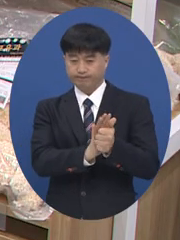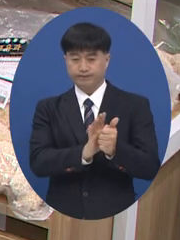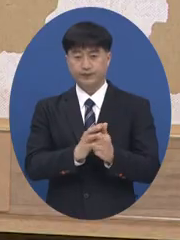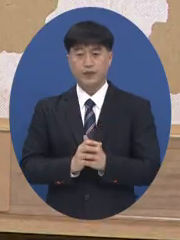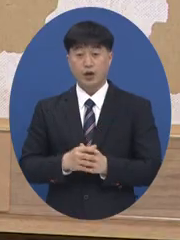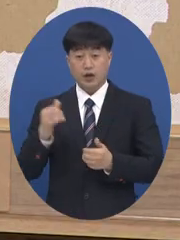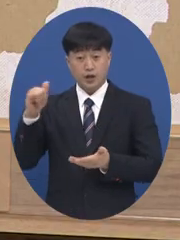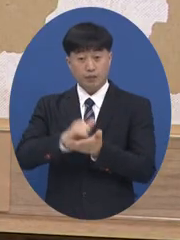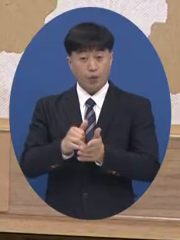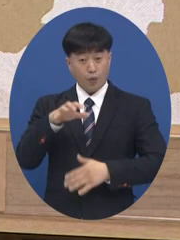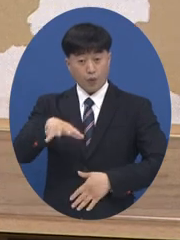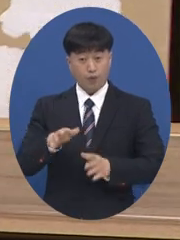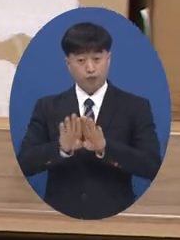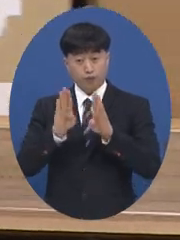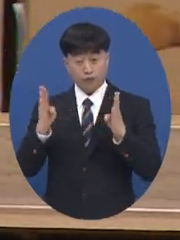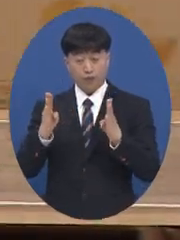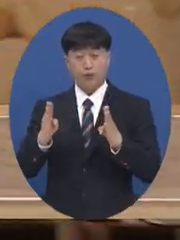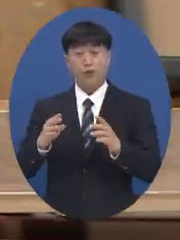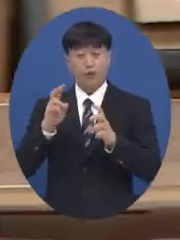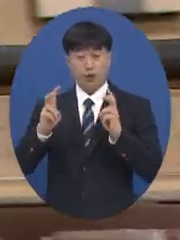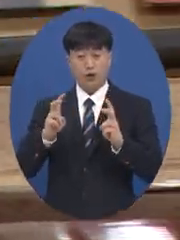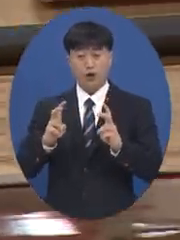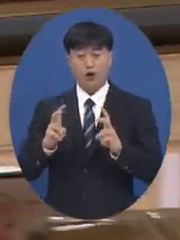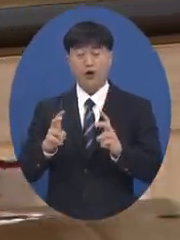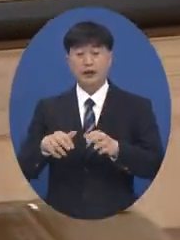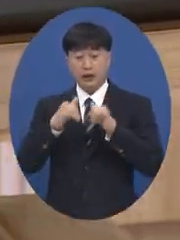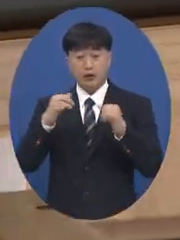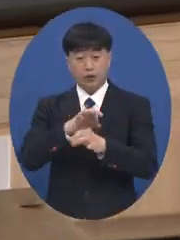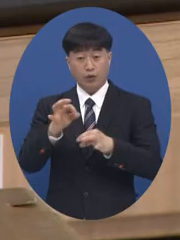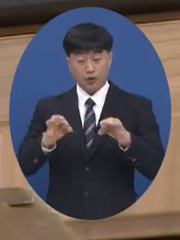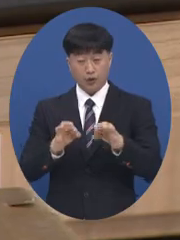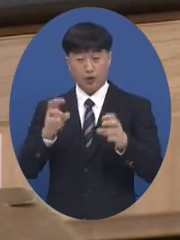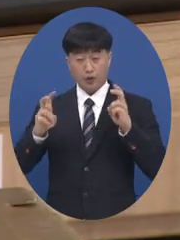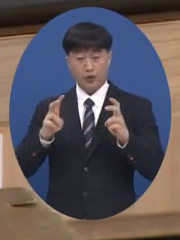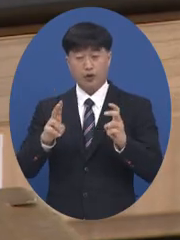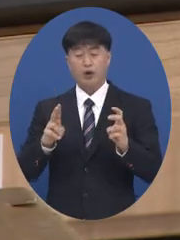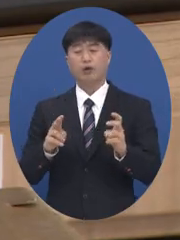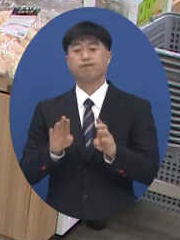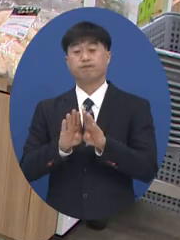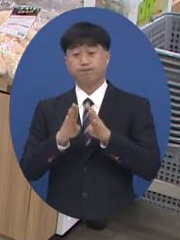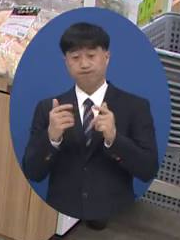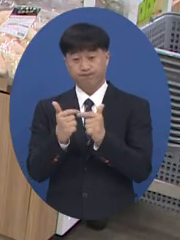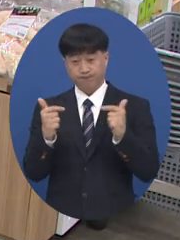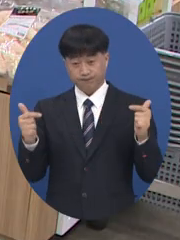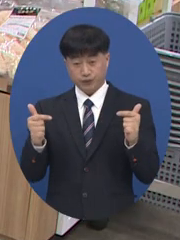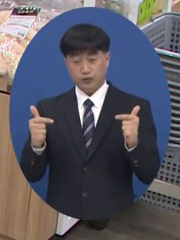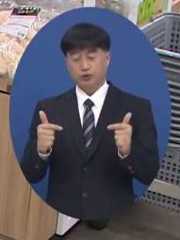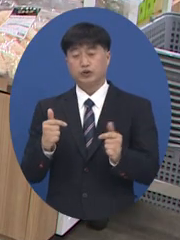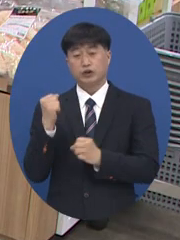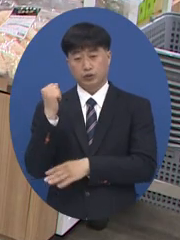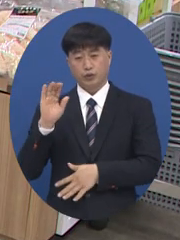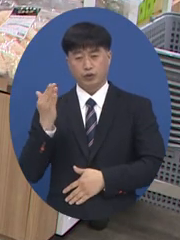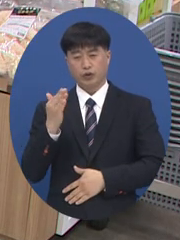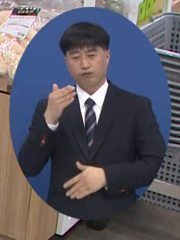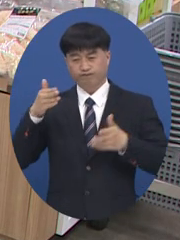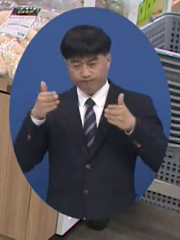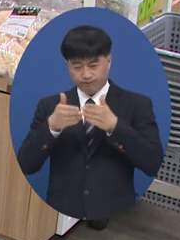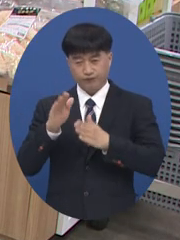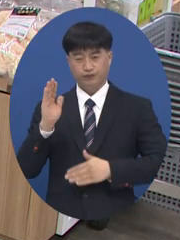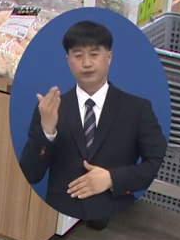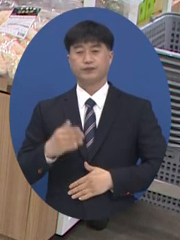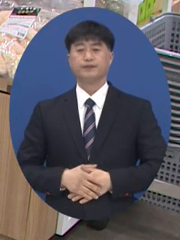경제 상생 #2 사회적 경제 기업의 매출 증대를 위한 마중물이 될지 주목됩니다 경주 tv 최창수